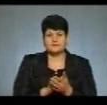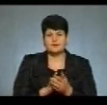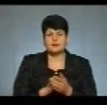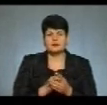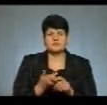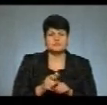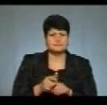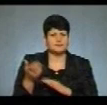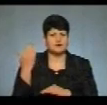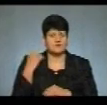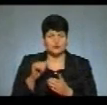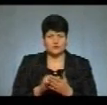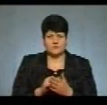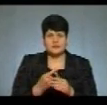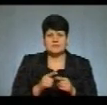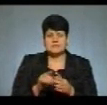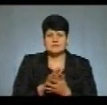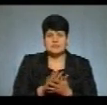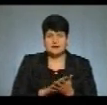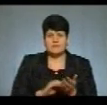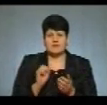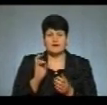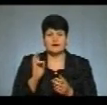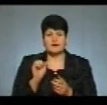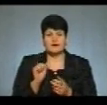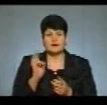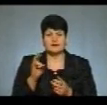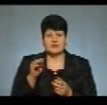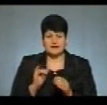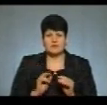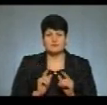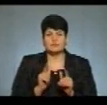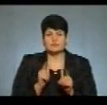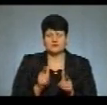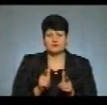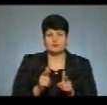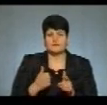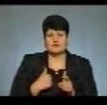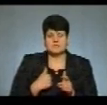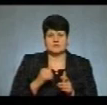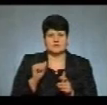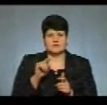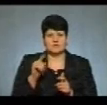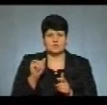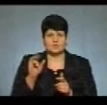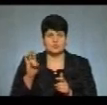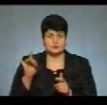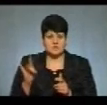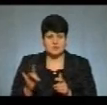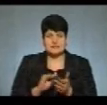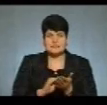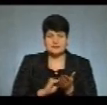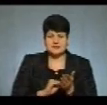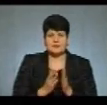найдавніші документи. Це, зокрема, заява-анкета про вступ військ Української Народної Республіки, також записна